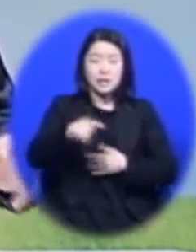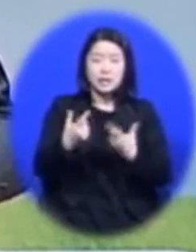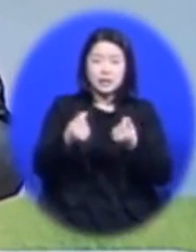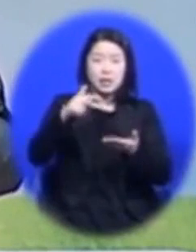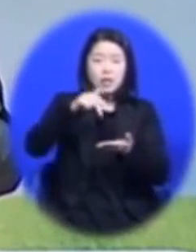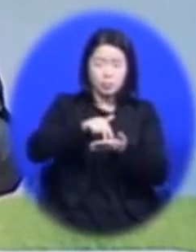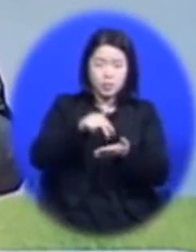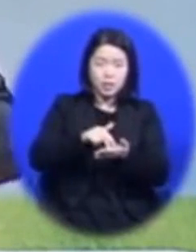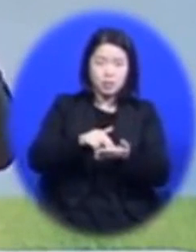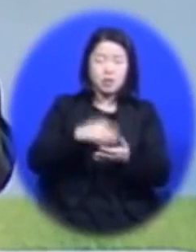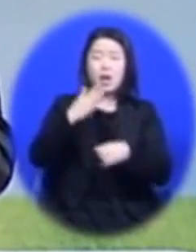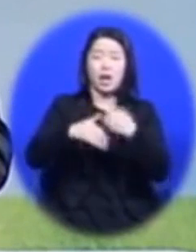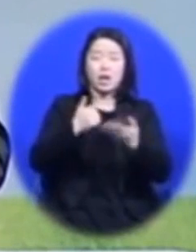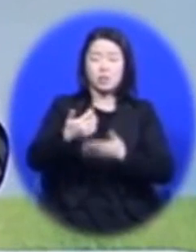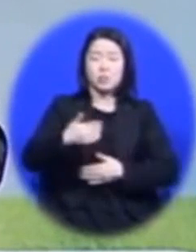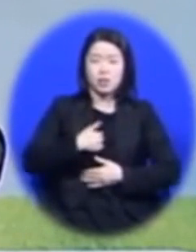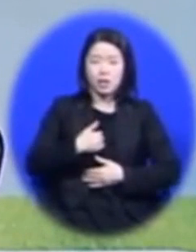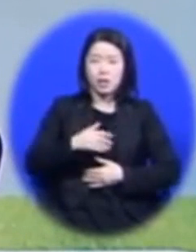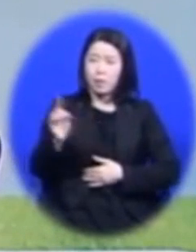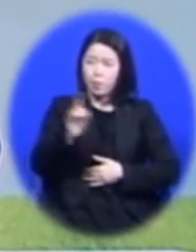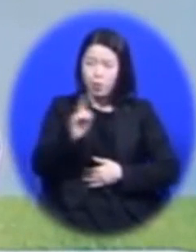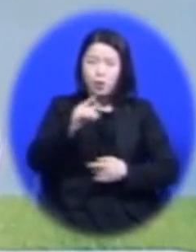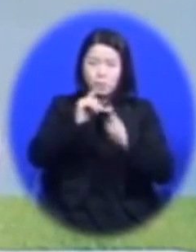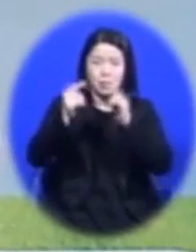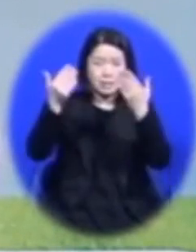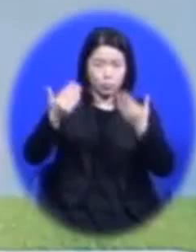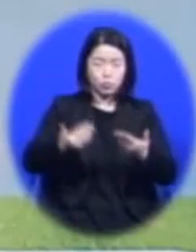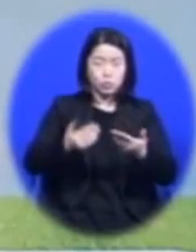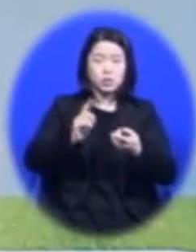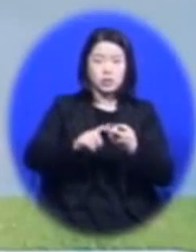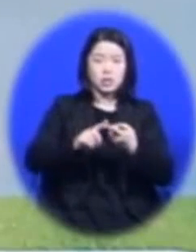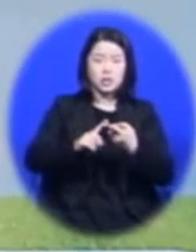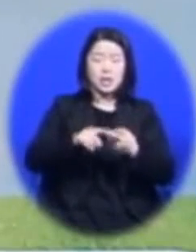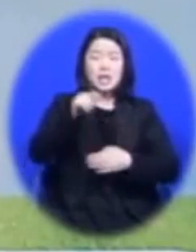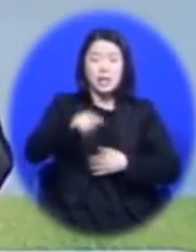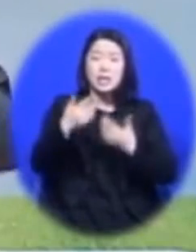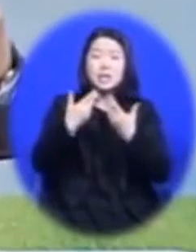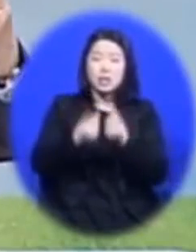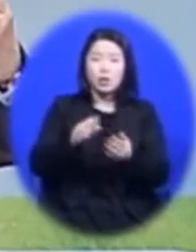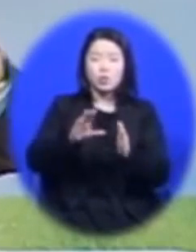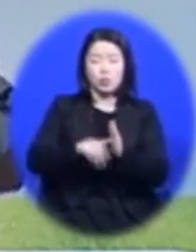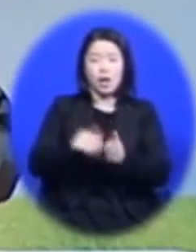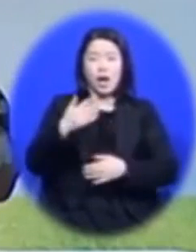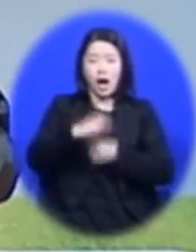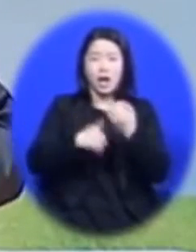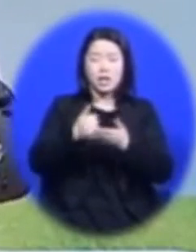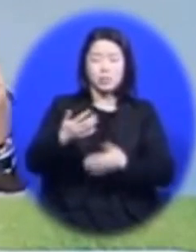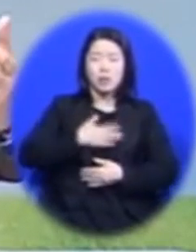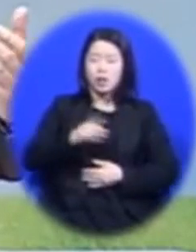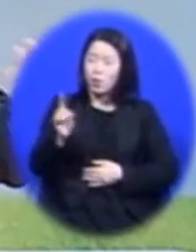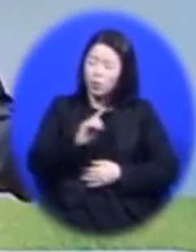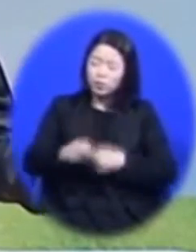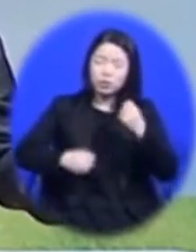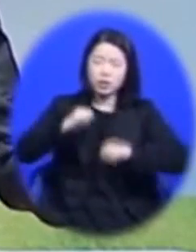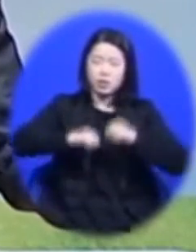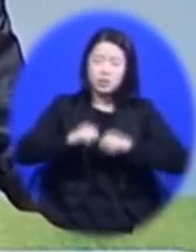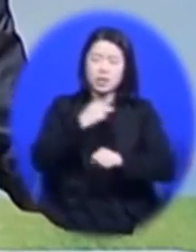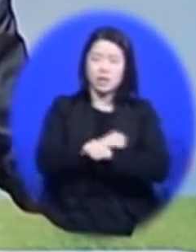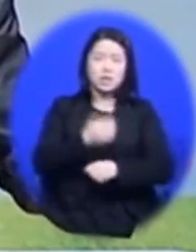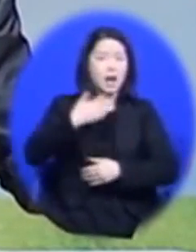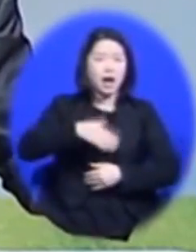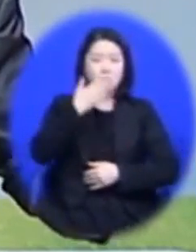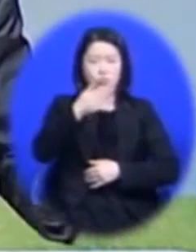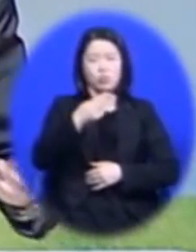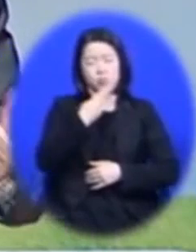처지에서 하나님은 나에게 뭐라고 말씀하시는지 도대체 이 경우에 하나님 나에게 어떻게 역사하시는지 도저히 알 수가